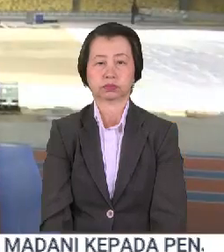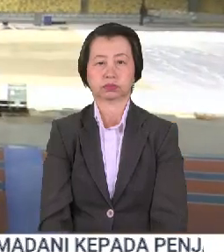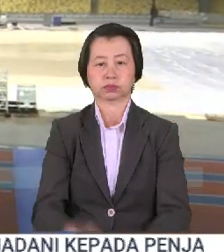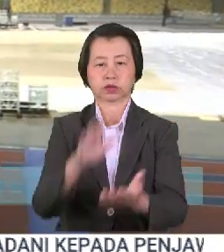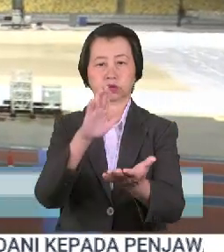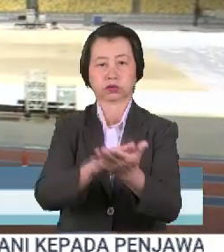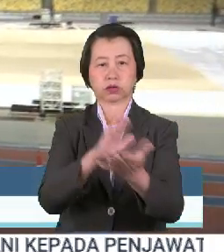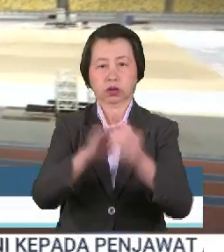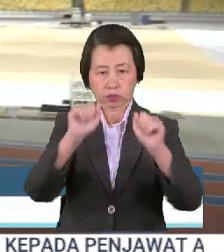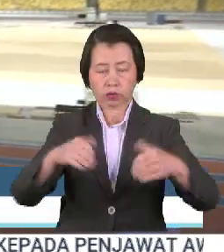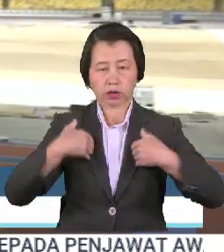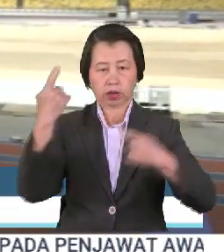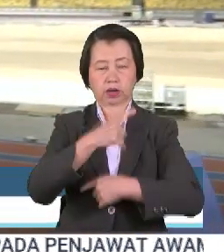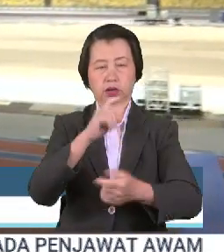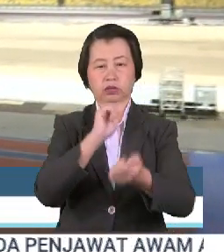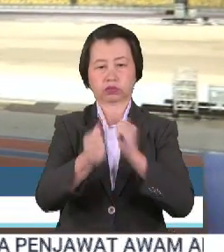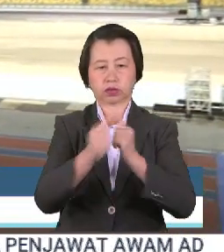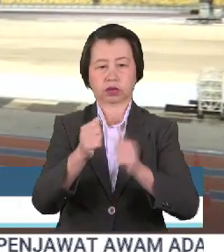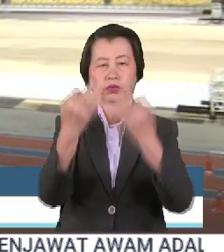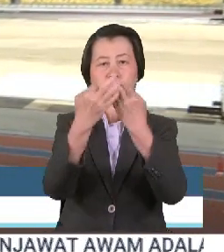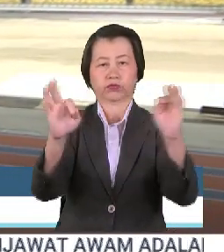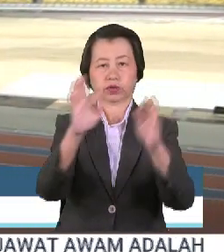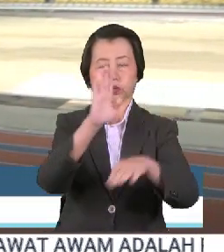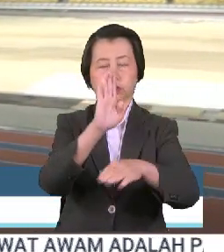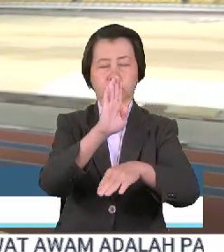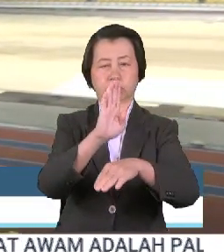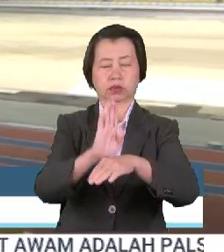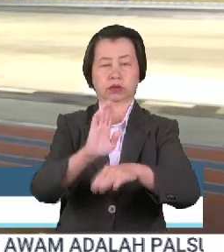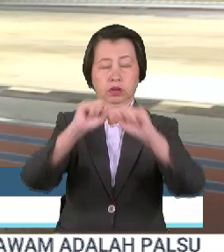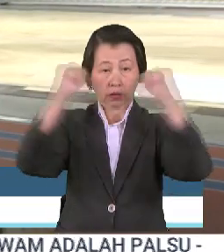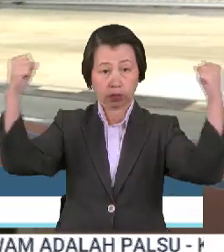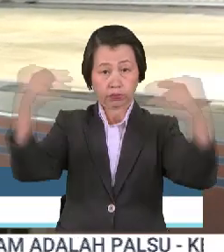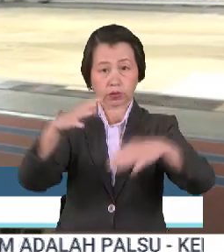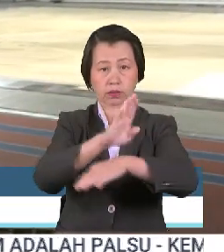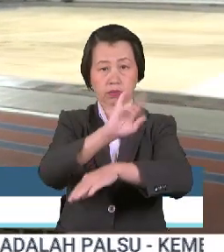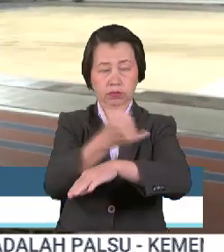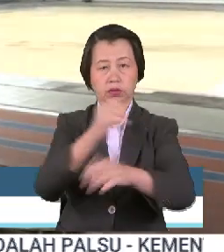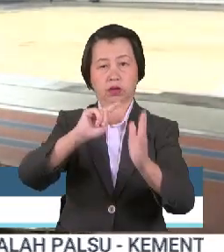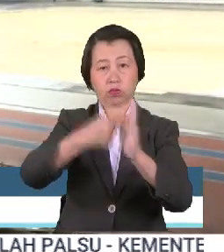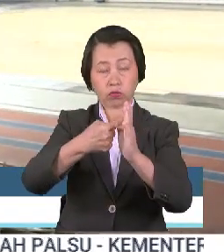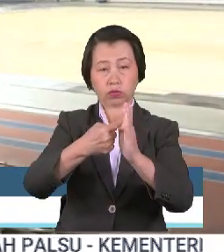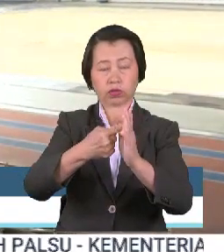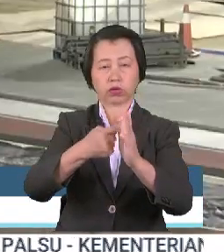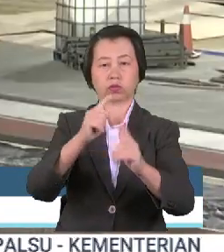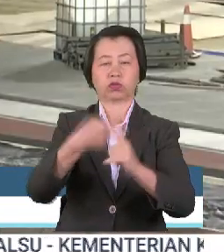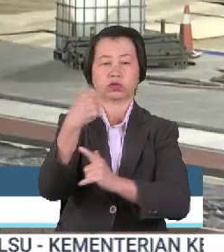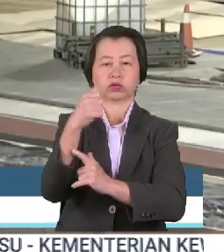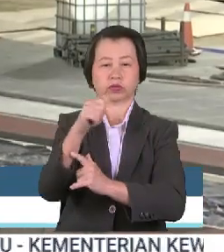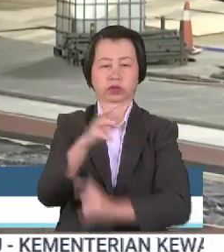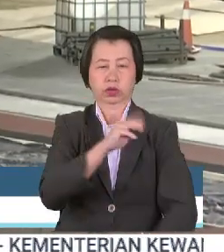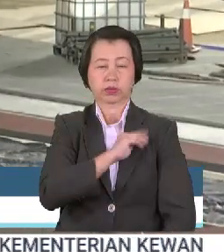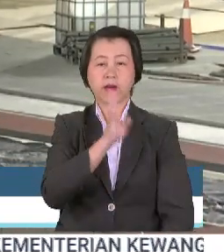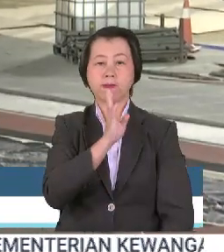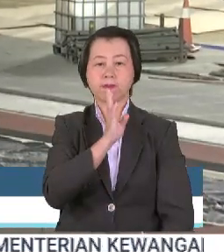Sekolah boleh mengadakan hari sukan secara percuma di Stadium Nasional Bukit Jalil SNBJ bermula Oktober. Menteri Belia dan Sukan Hannah Yeo